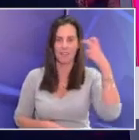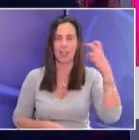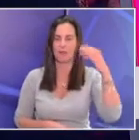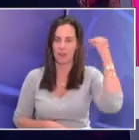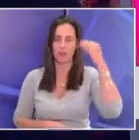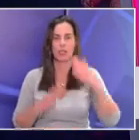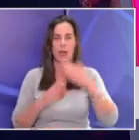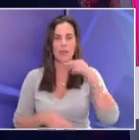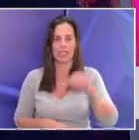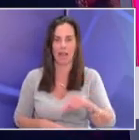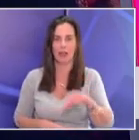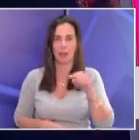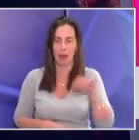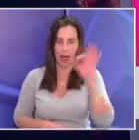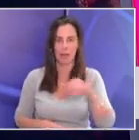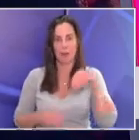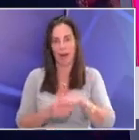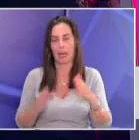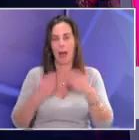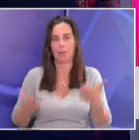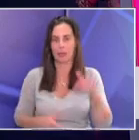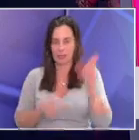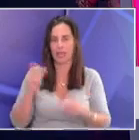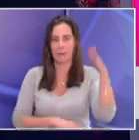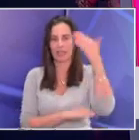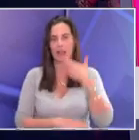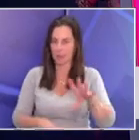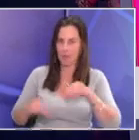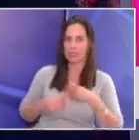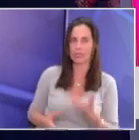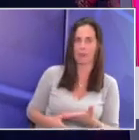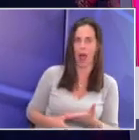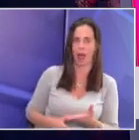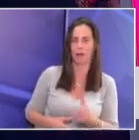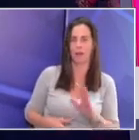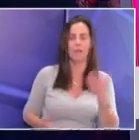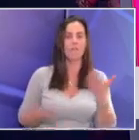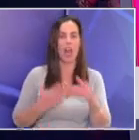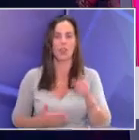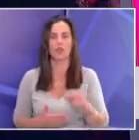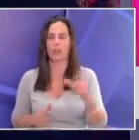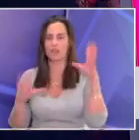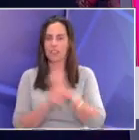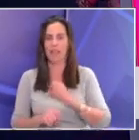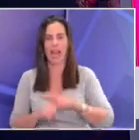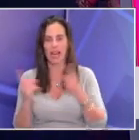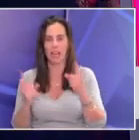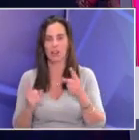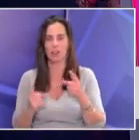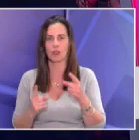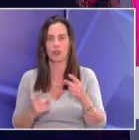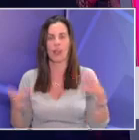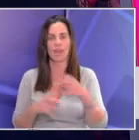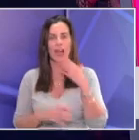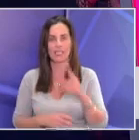פלסטינים, אזרחי מדינת ישראל, הם עדיין חלק מהבית, הם אזרחי מדינת ישראל. מסכימה. ולהשוות תפיסה אחרת של הראייה של